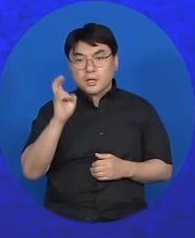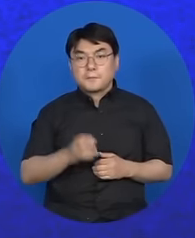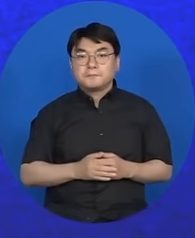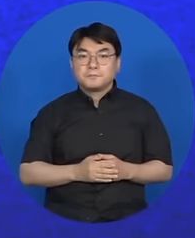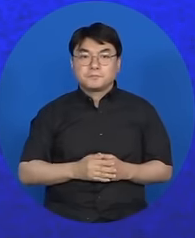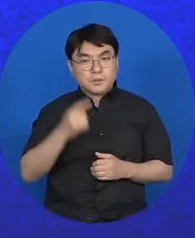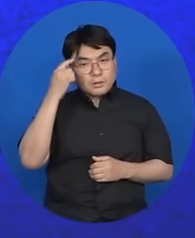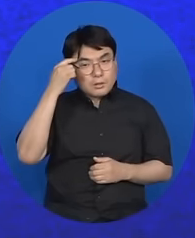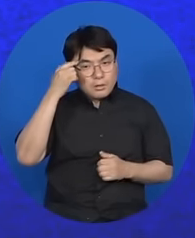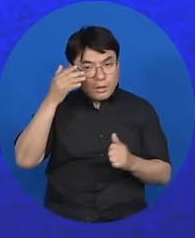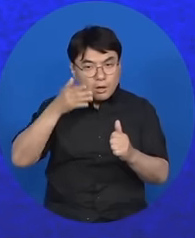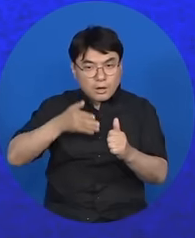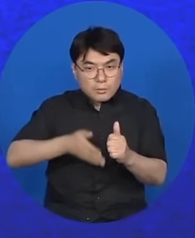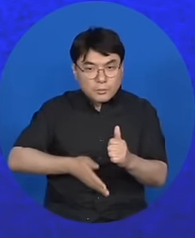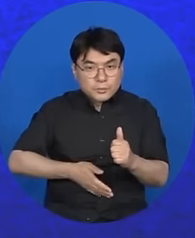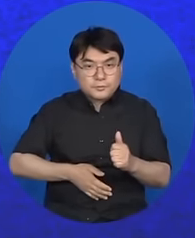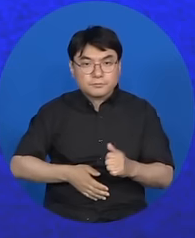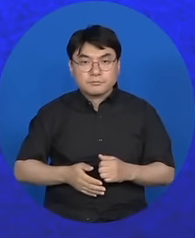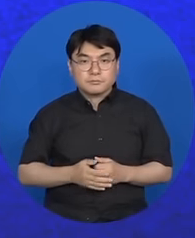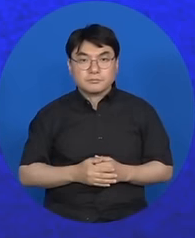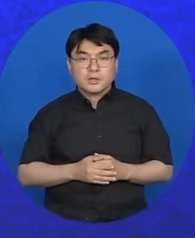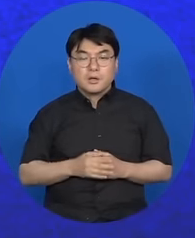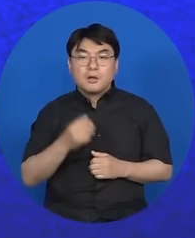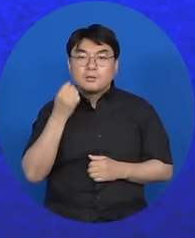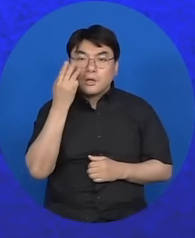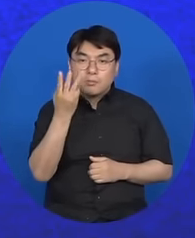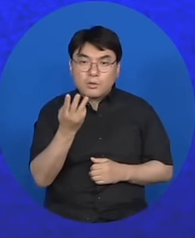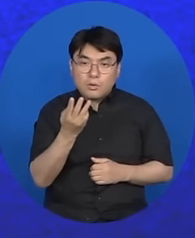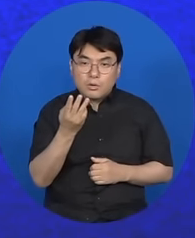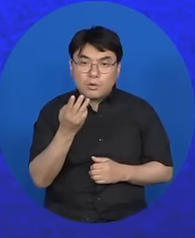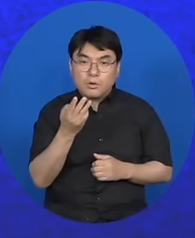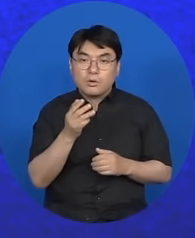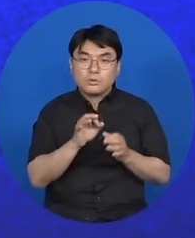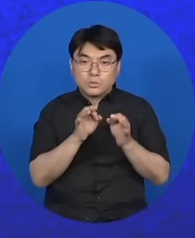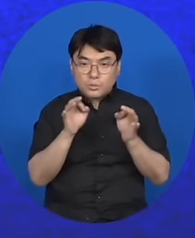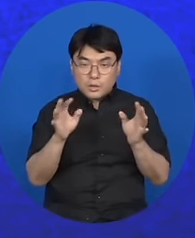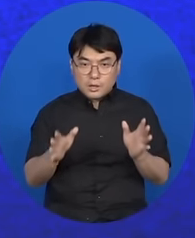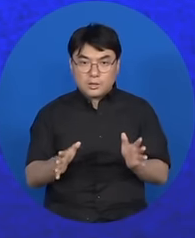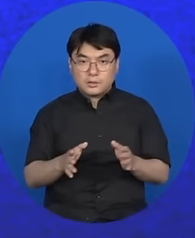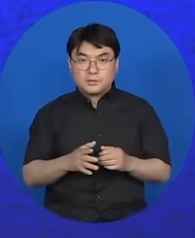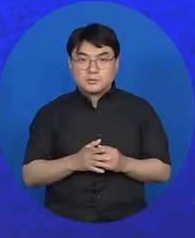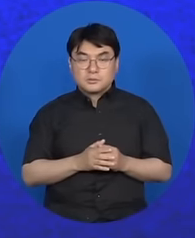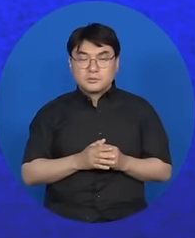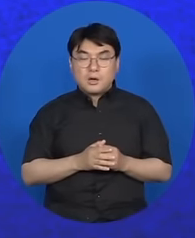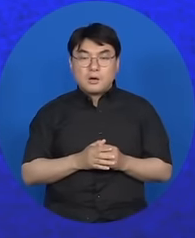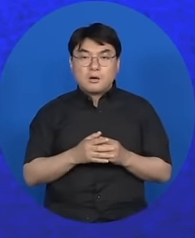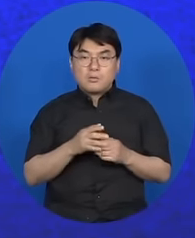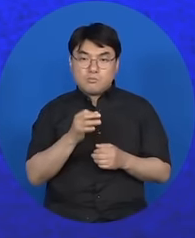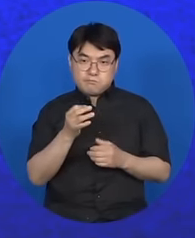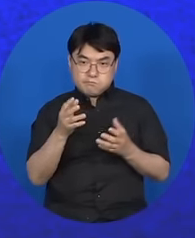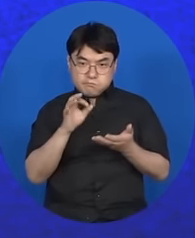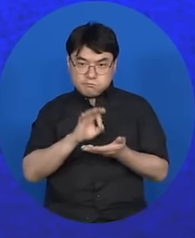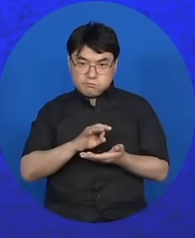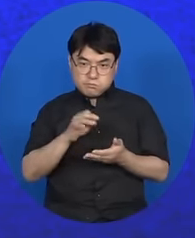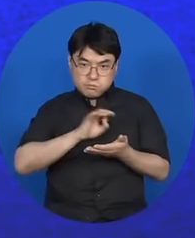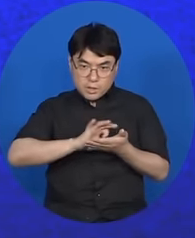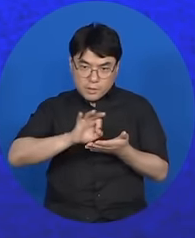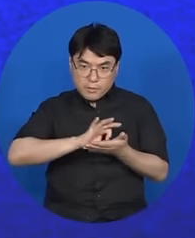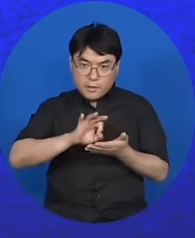보세요. 최소 3개월 편도만 많은 재정을 들여서 예배하러